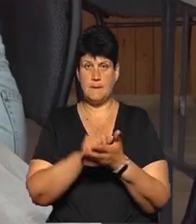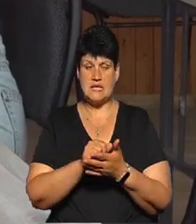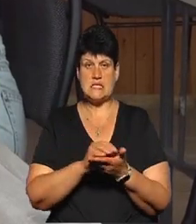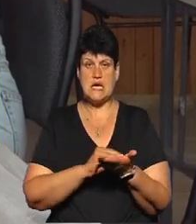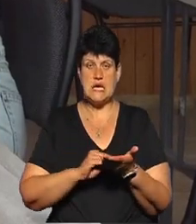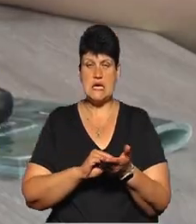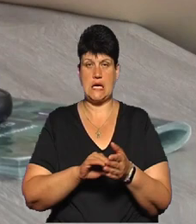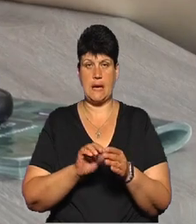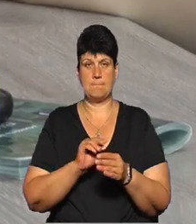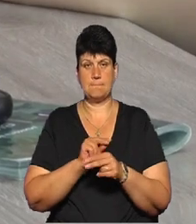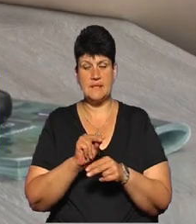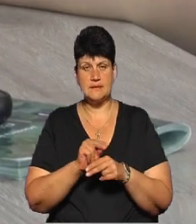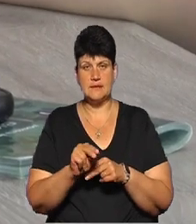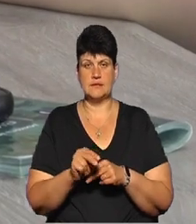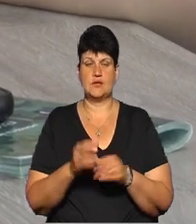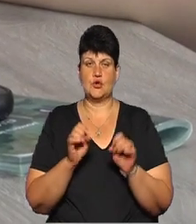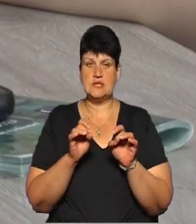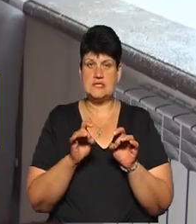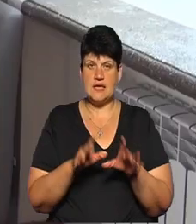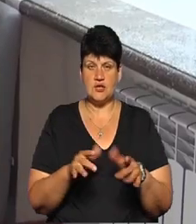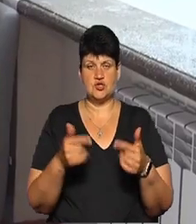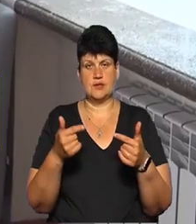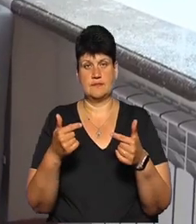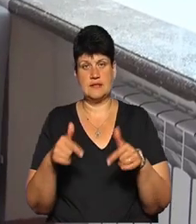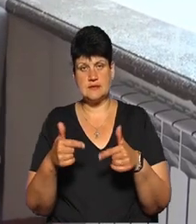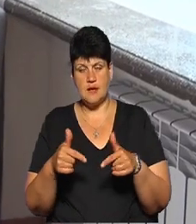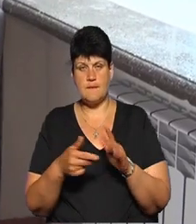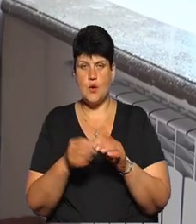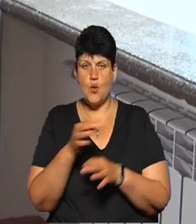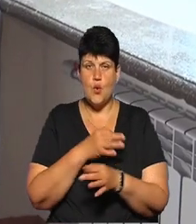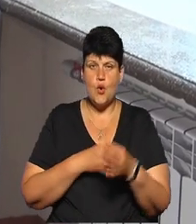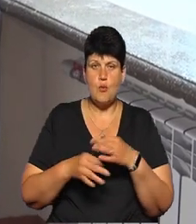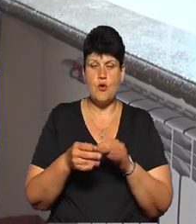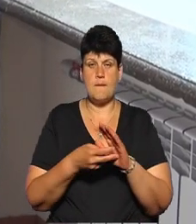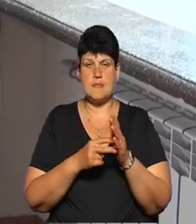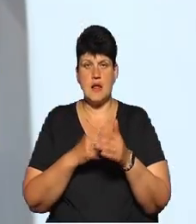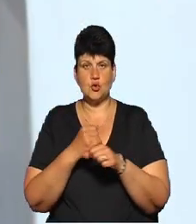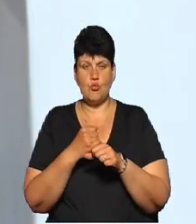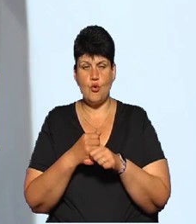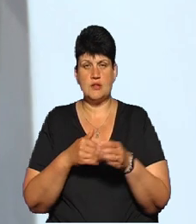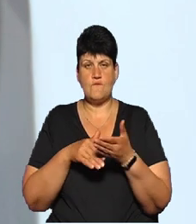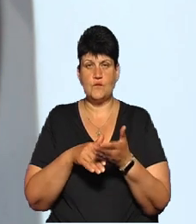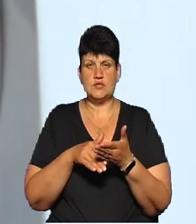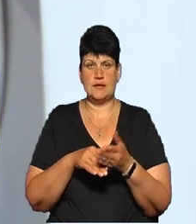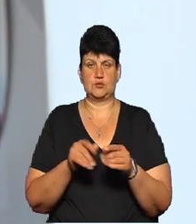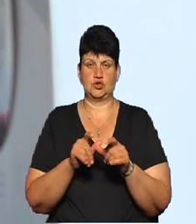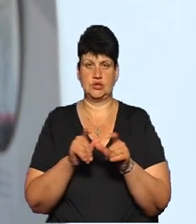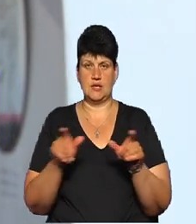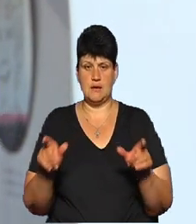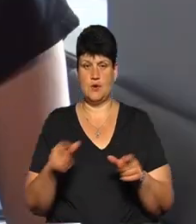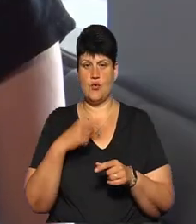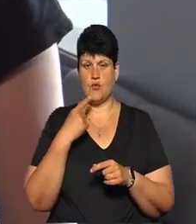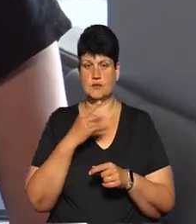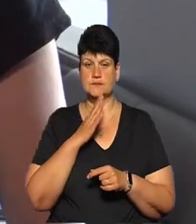репетиторами, готуються до здачі мультипредметного тесту та обговорюють план роботи у волонтерському штабі, розповідає випускниця Мішель